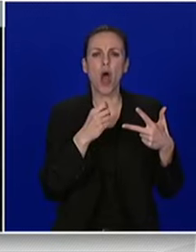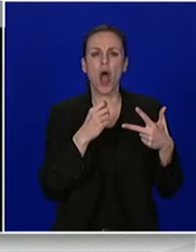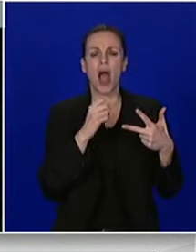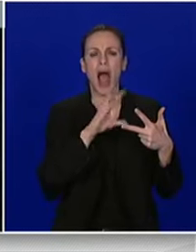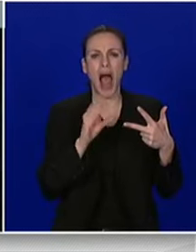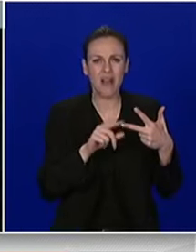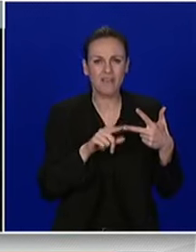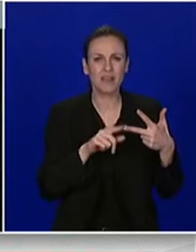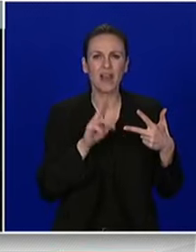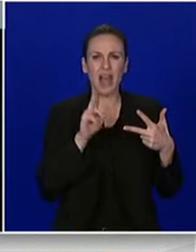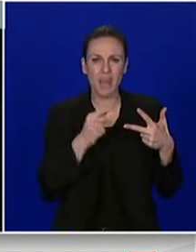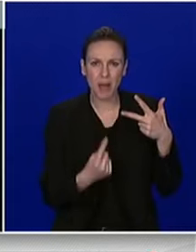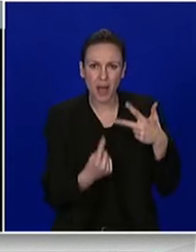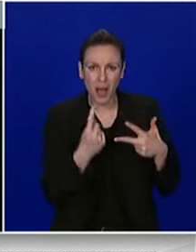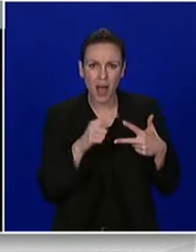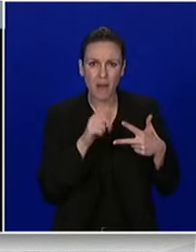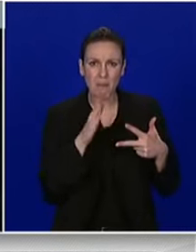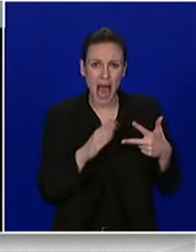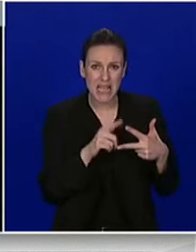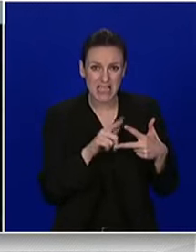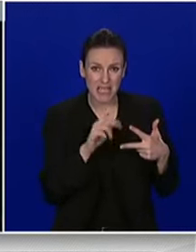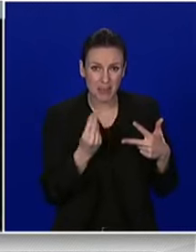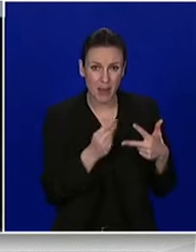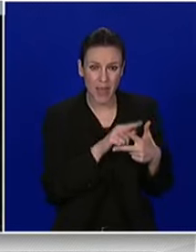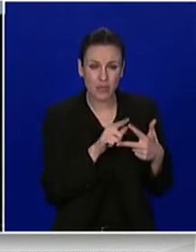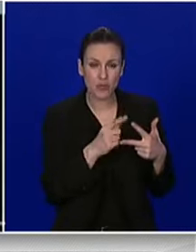jedan slučaj potvrde brazilskog? Hvala.